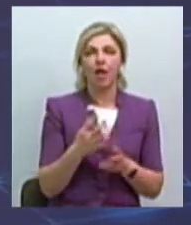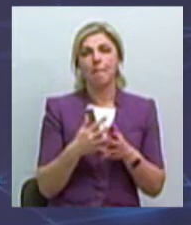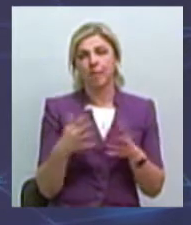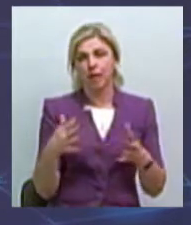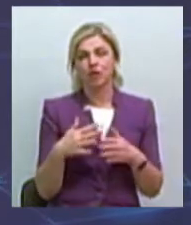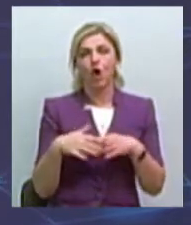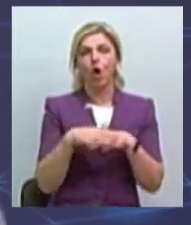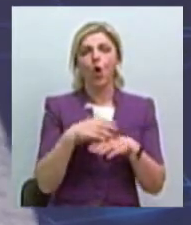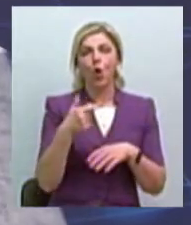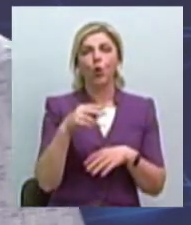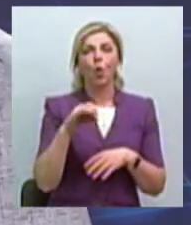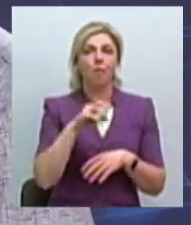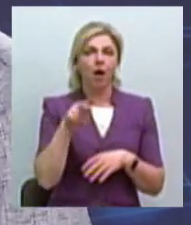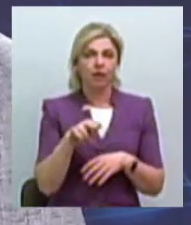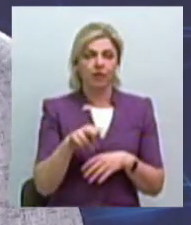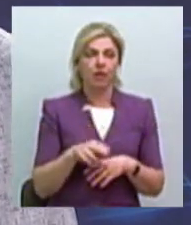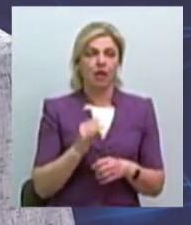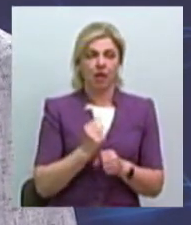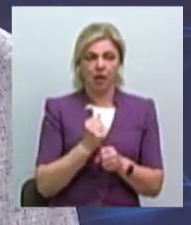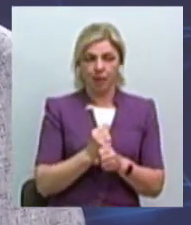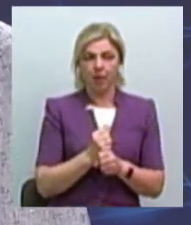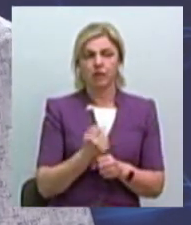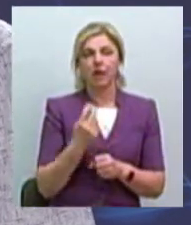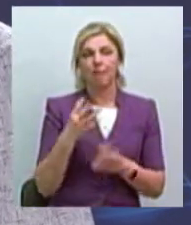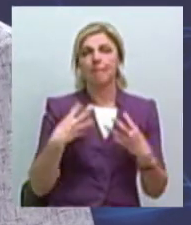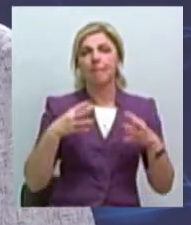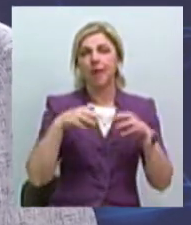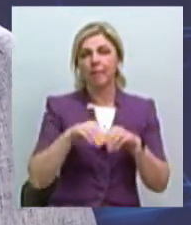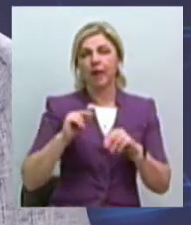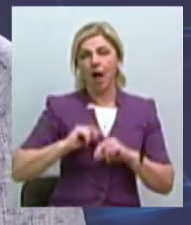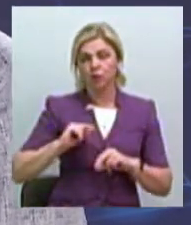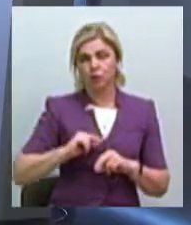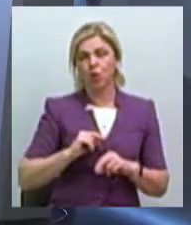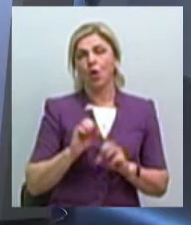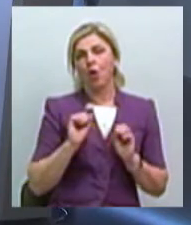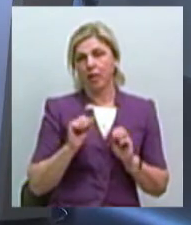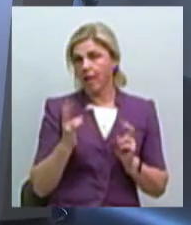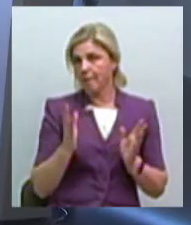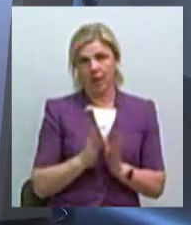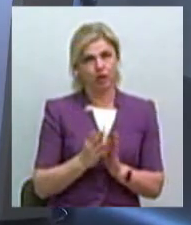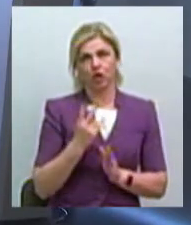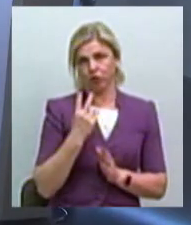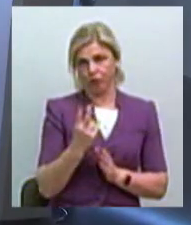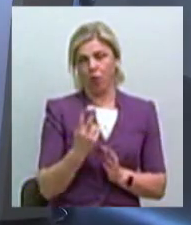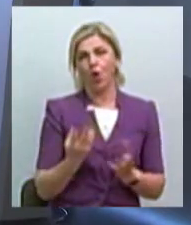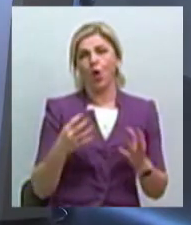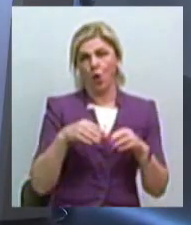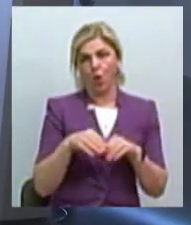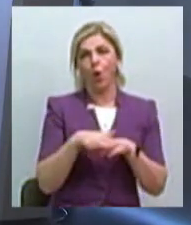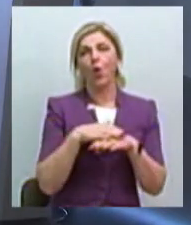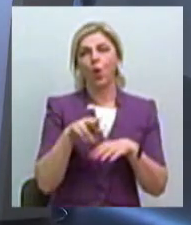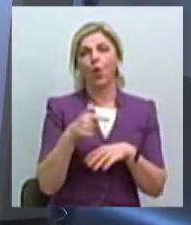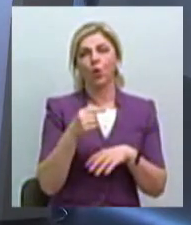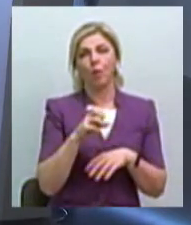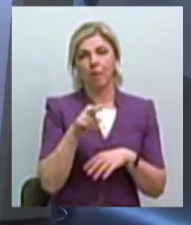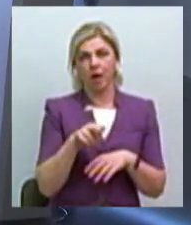воно передбачає співпрацю не менше двох громад. Бо одна громада сама муніципальне собою. Співробітництво, так, дві між муніципальне. І більше. Да, це дві і більше громади. І